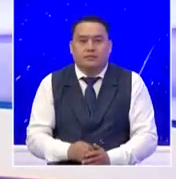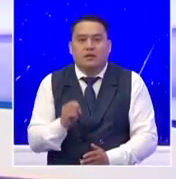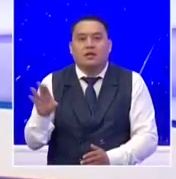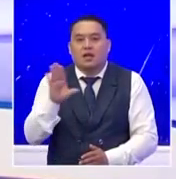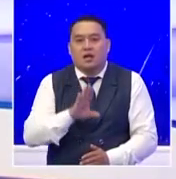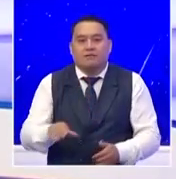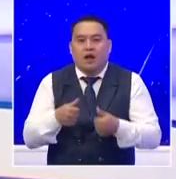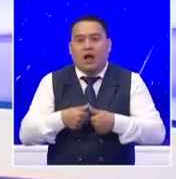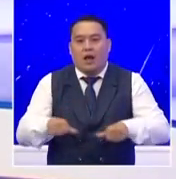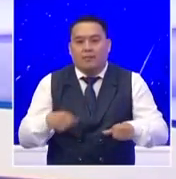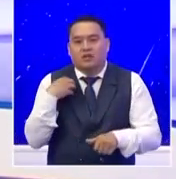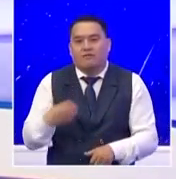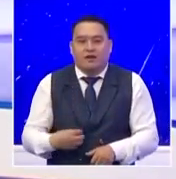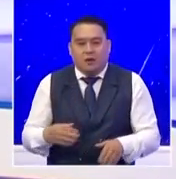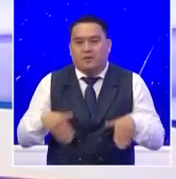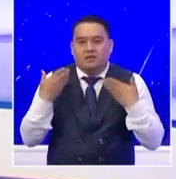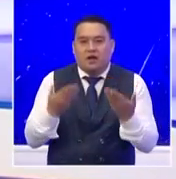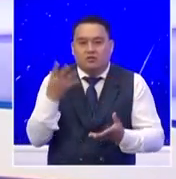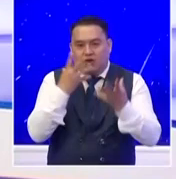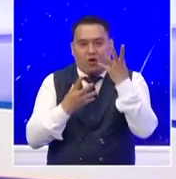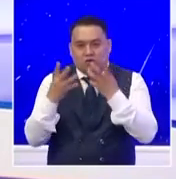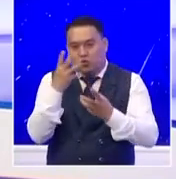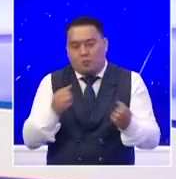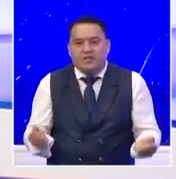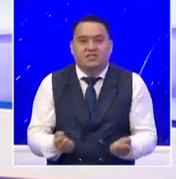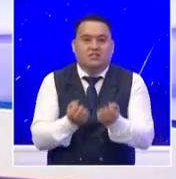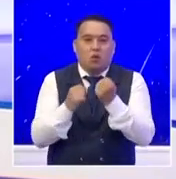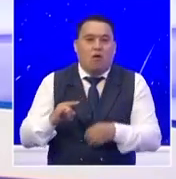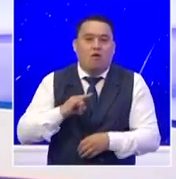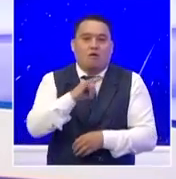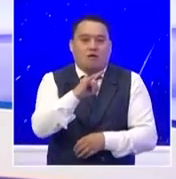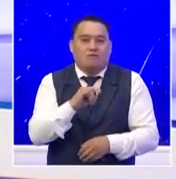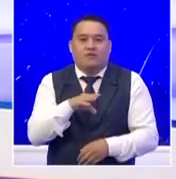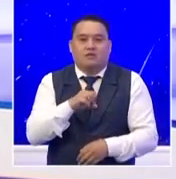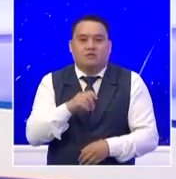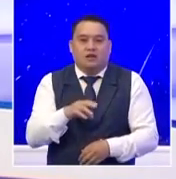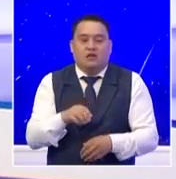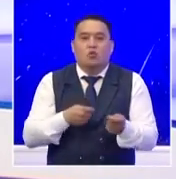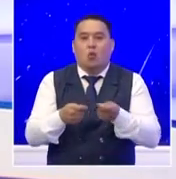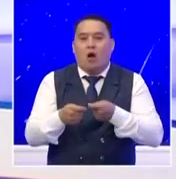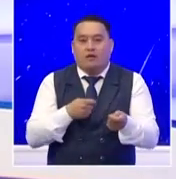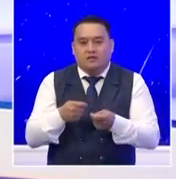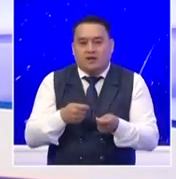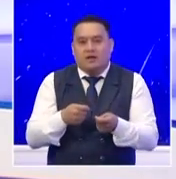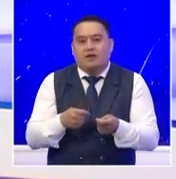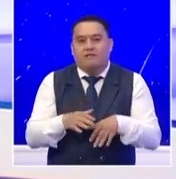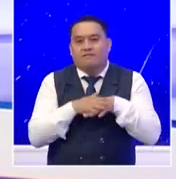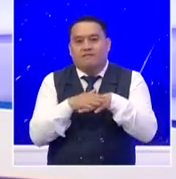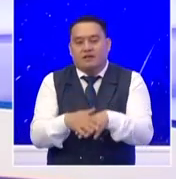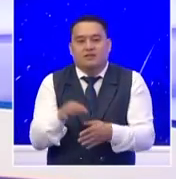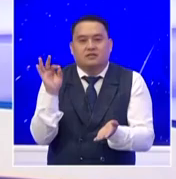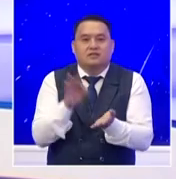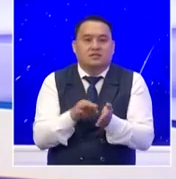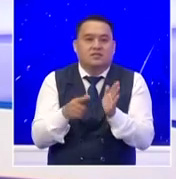Еврокомиссия одобрила планы Франции предоставить серьезную финансовую поддержку авиакомпании Air France. Власти страны намерены выделить для этой